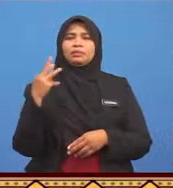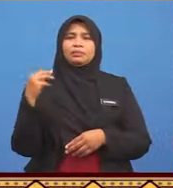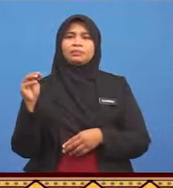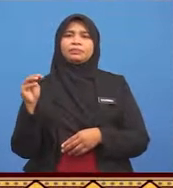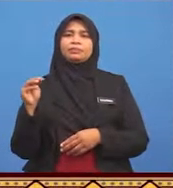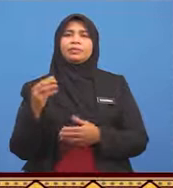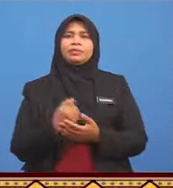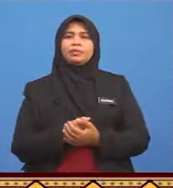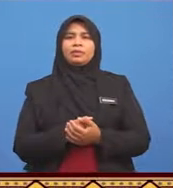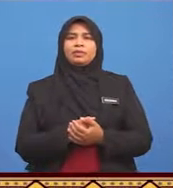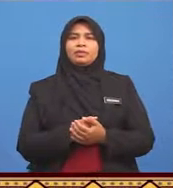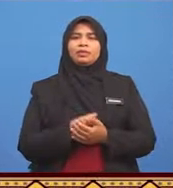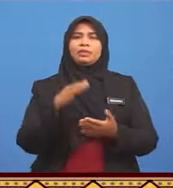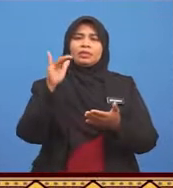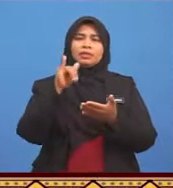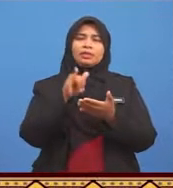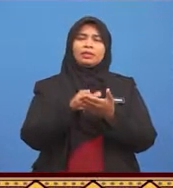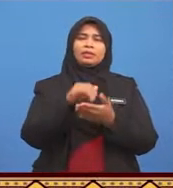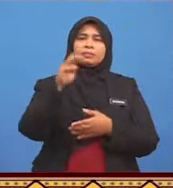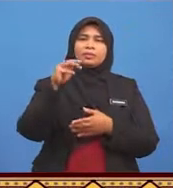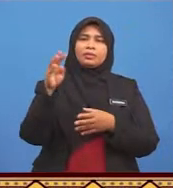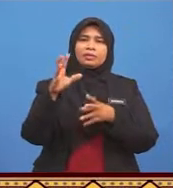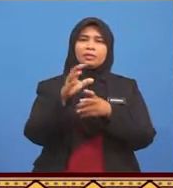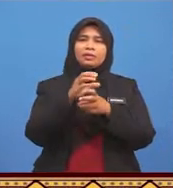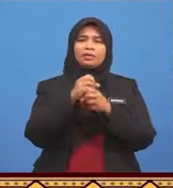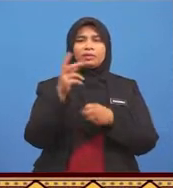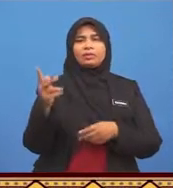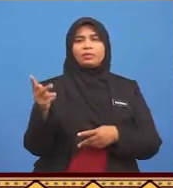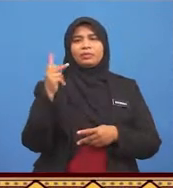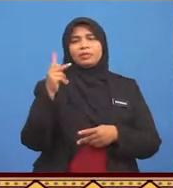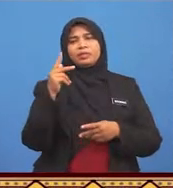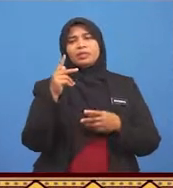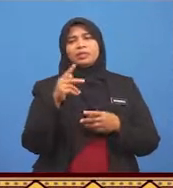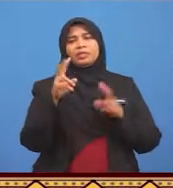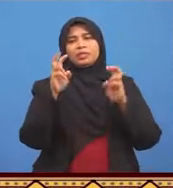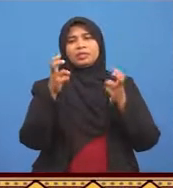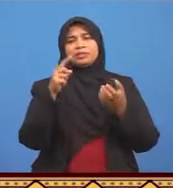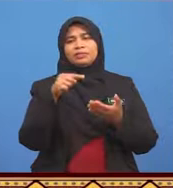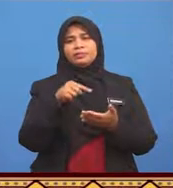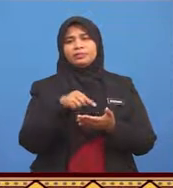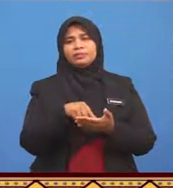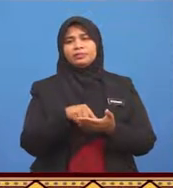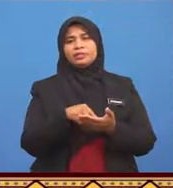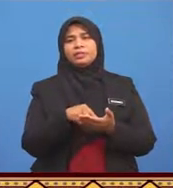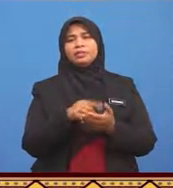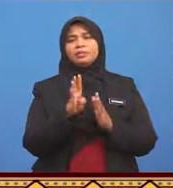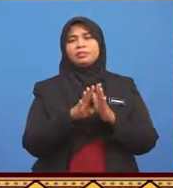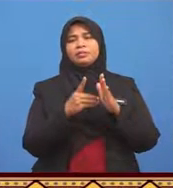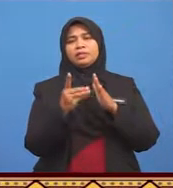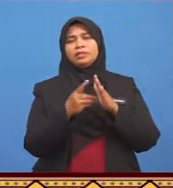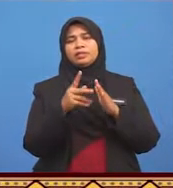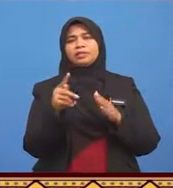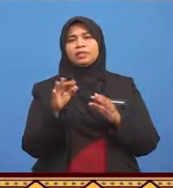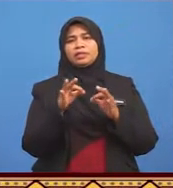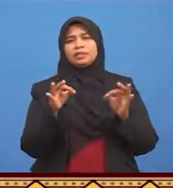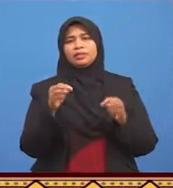Alhamdulillah, Ustazah yakin murid-murid dapat menguasai subtopik cara ulama mengistinbat hukum